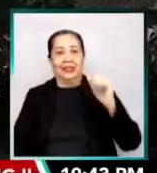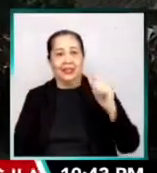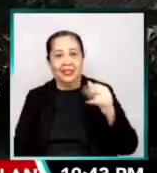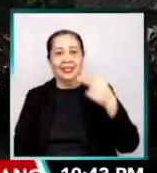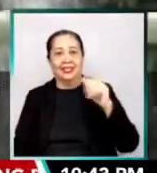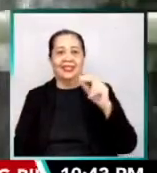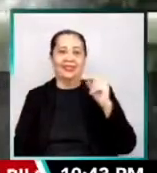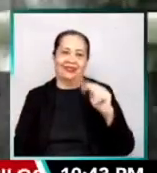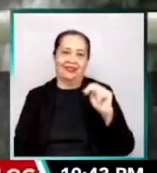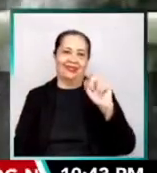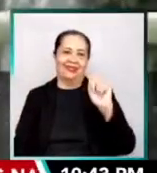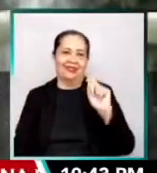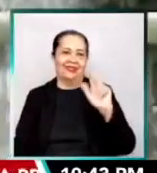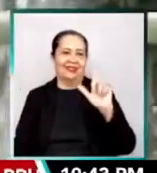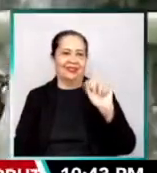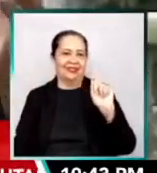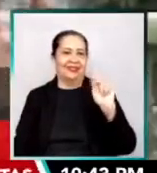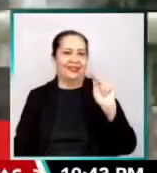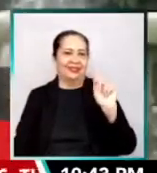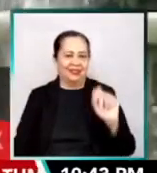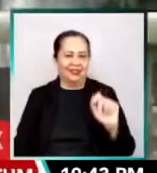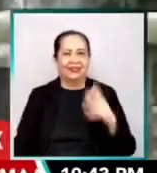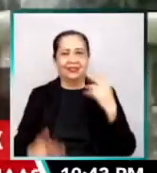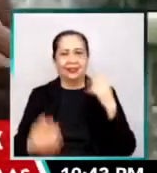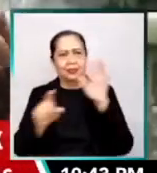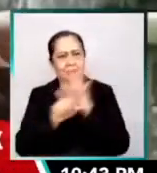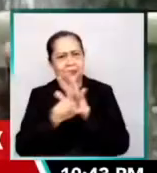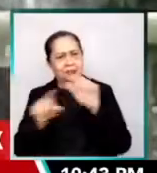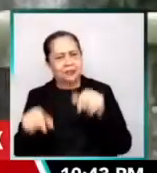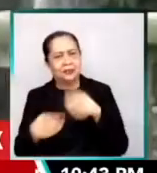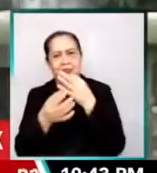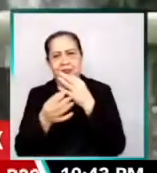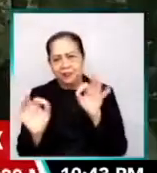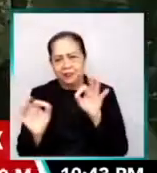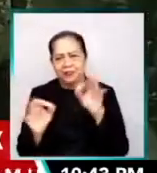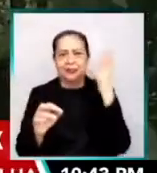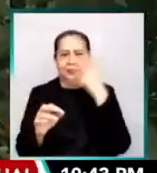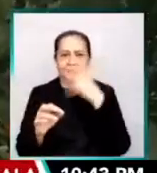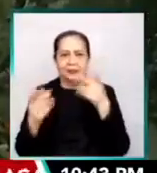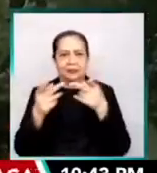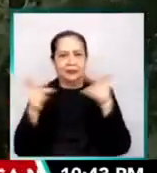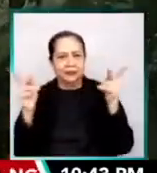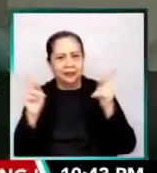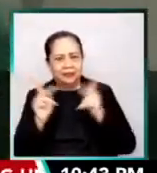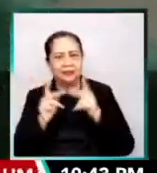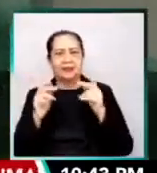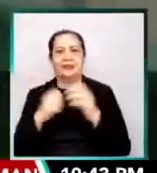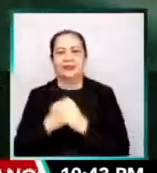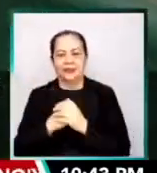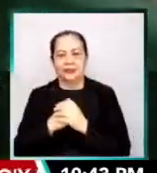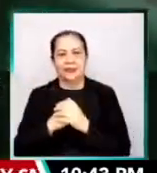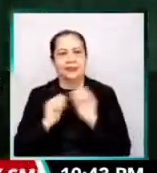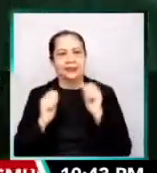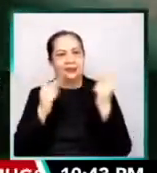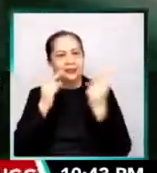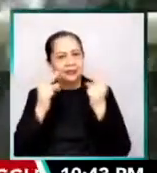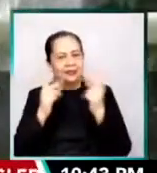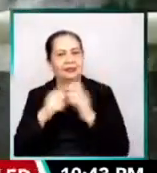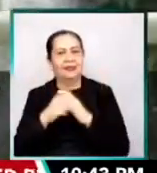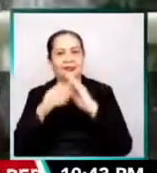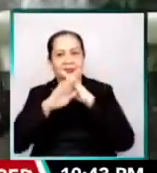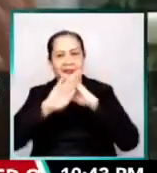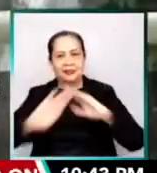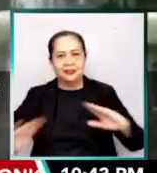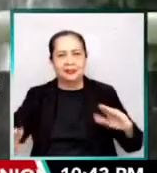Hinulugang Taktak. Kaya kami dinadayo dahil kami ay libre, maganda na yung lugar, makakapamasyal ka, tahimik,